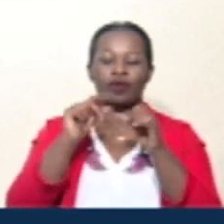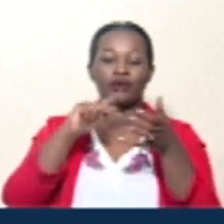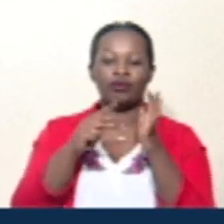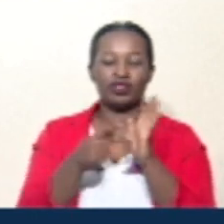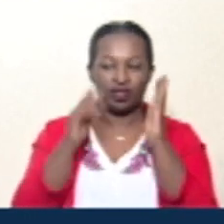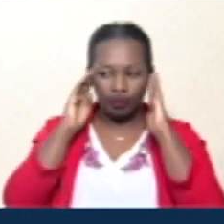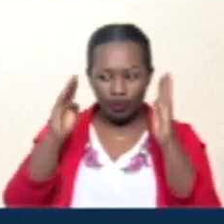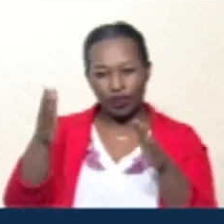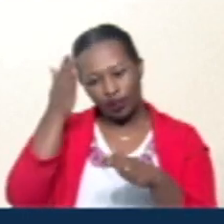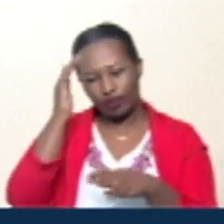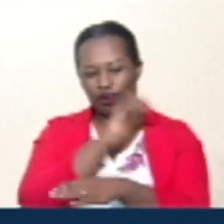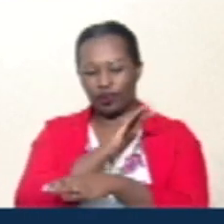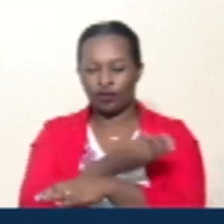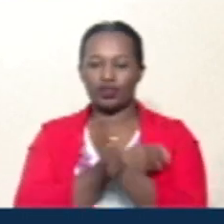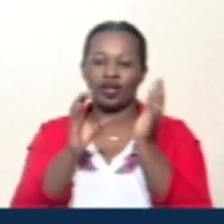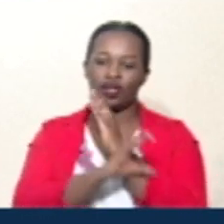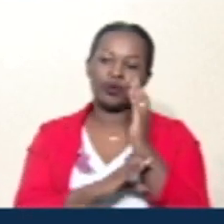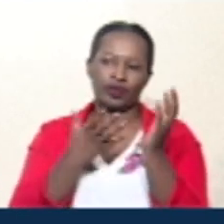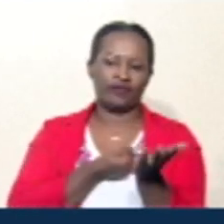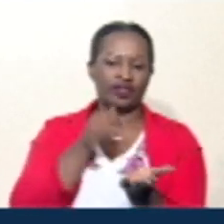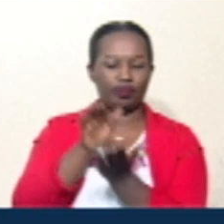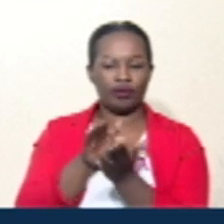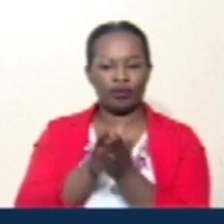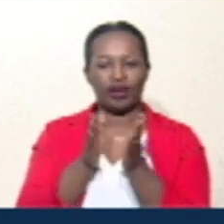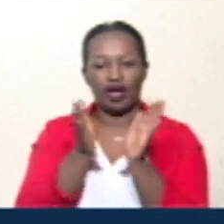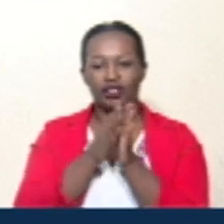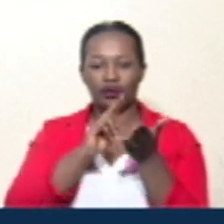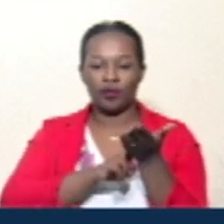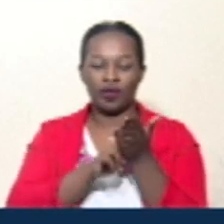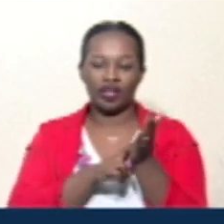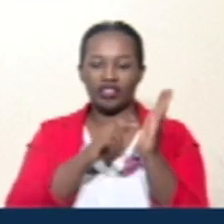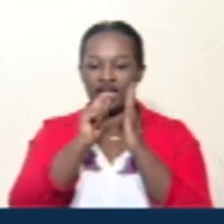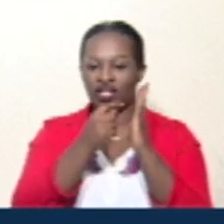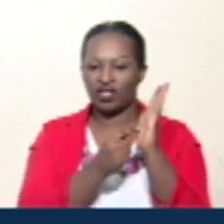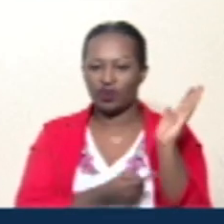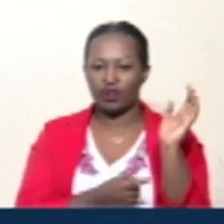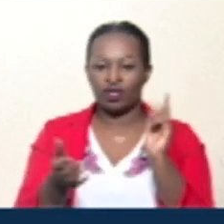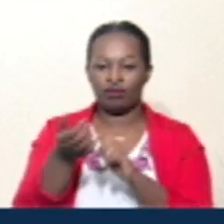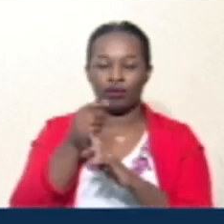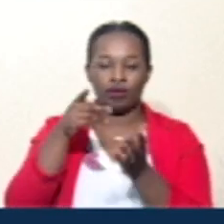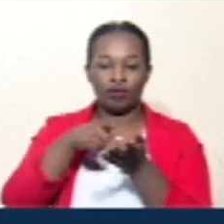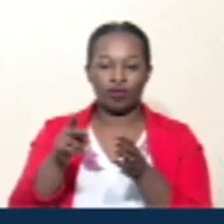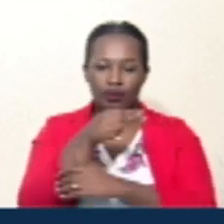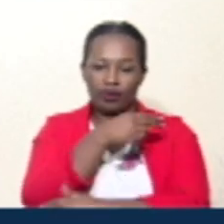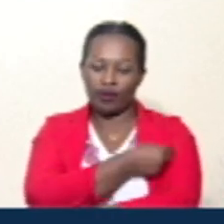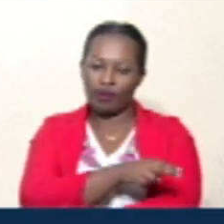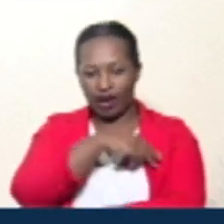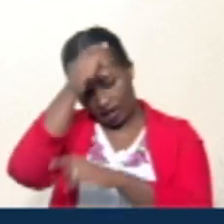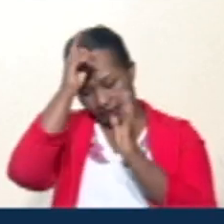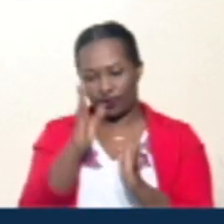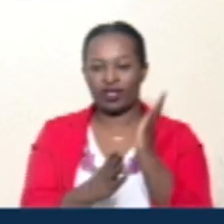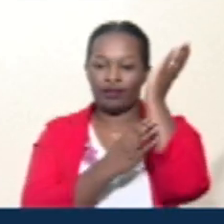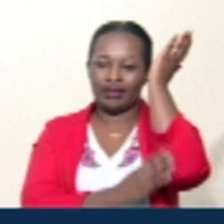ubushobozi igihugu gifite bwo kubika no kubyaza umusaruro ingingo zizaba zabonetse. Ikiguzi cy'ubuvuzi ku baturage bakennye bazakenera ingingo